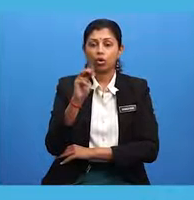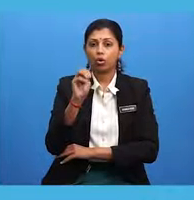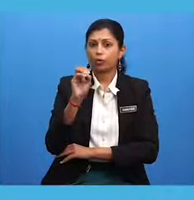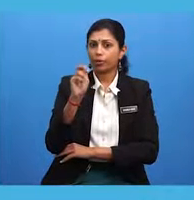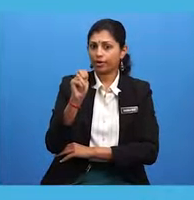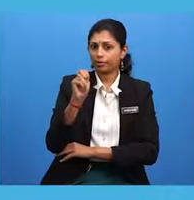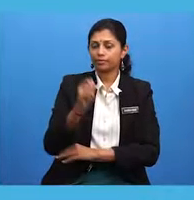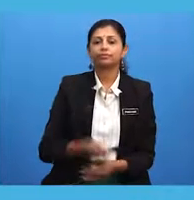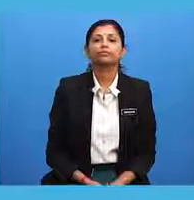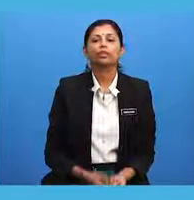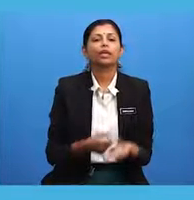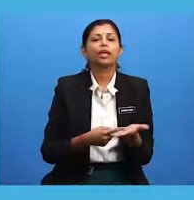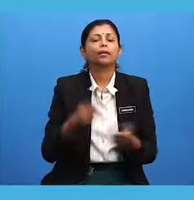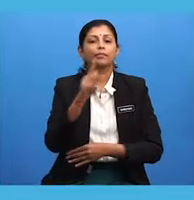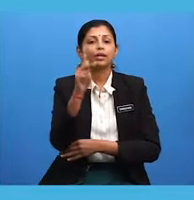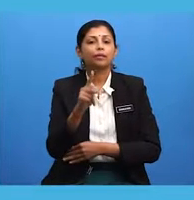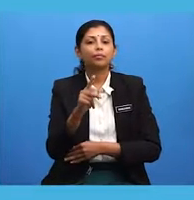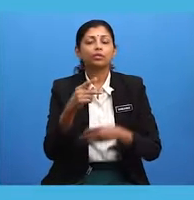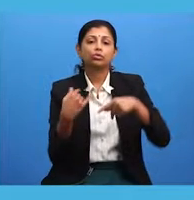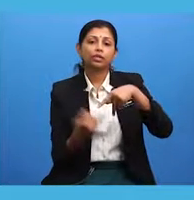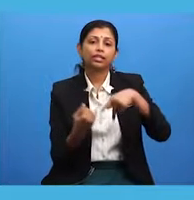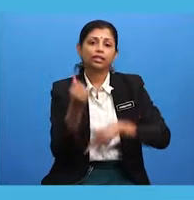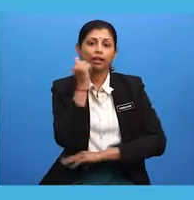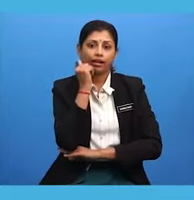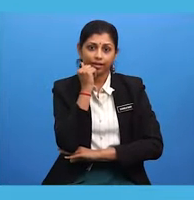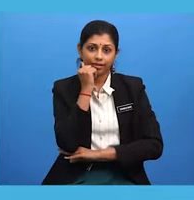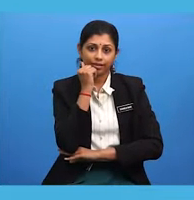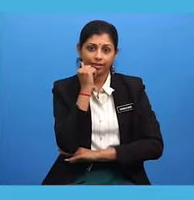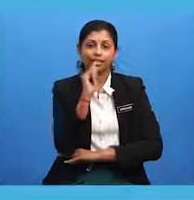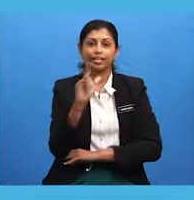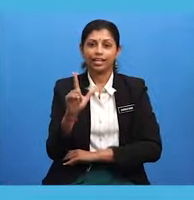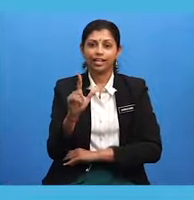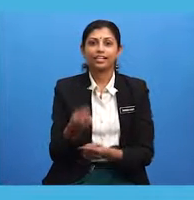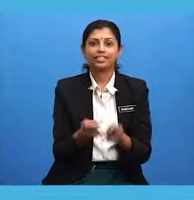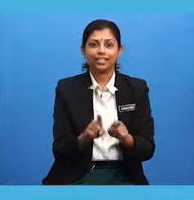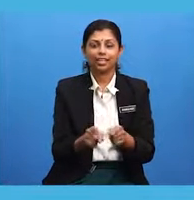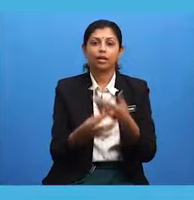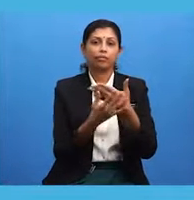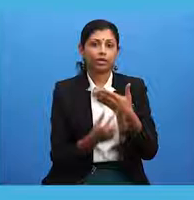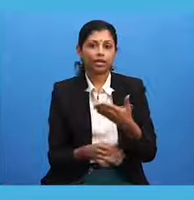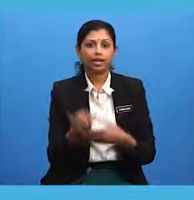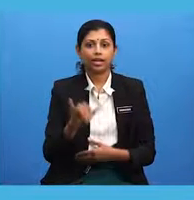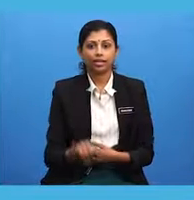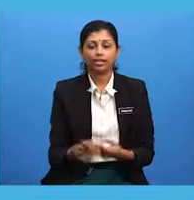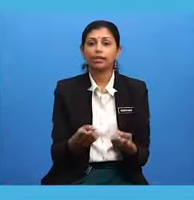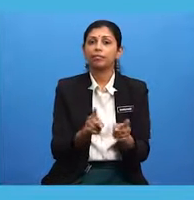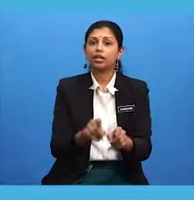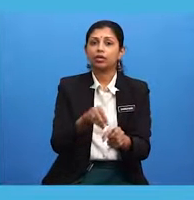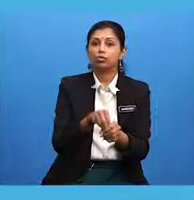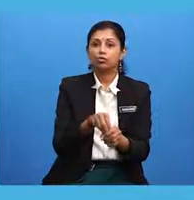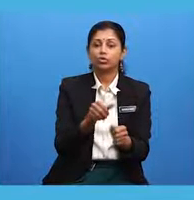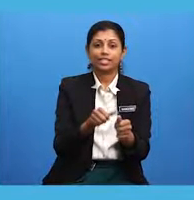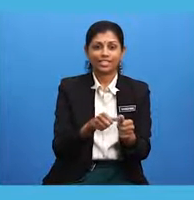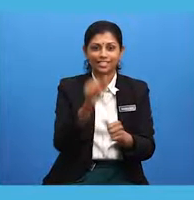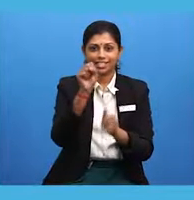Apakah itu kita haid? Kita haid ialah satu kejadian